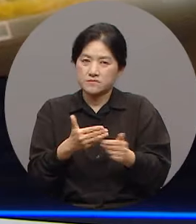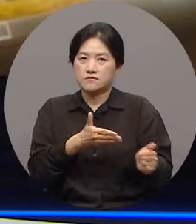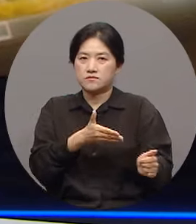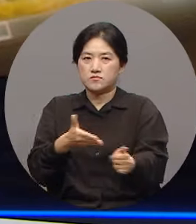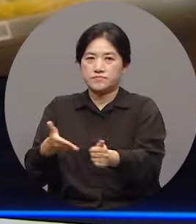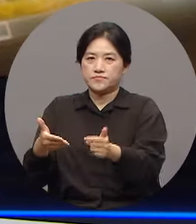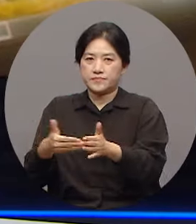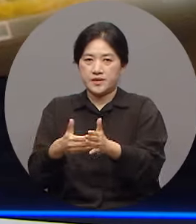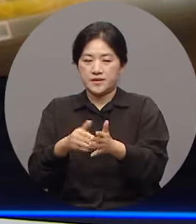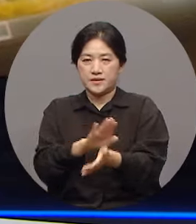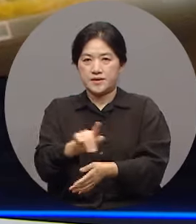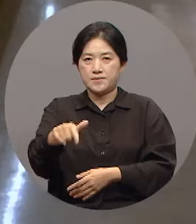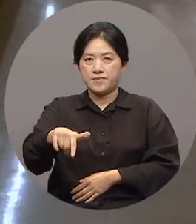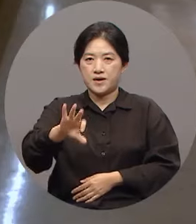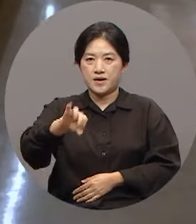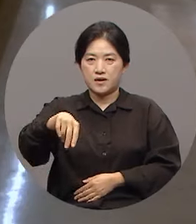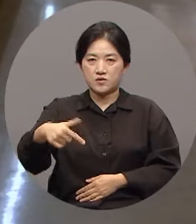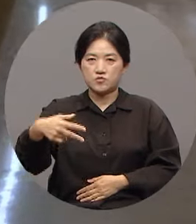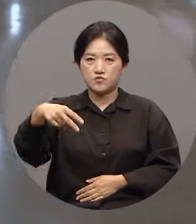기자입니다.